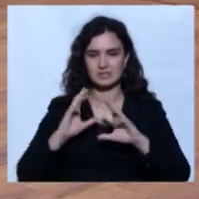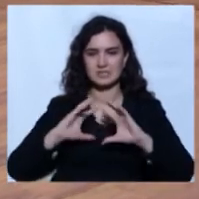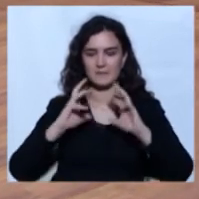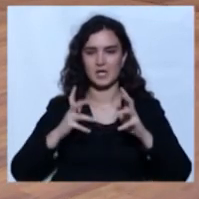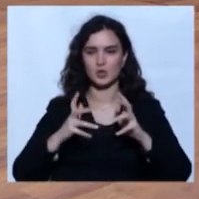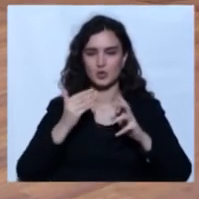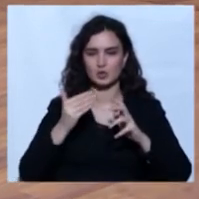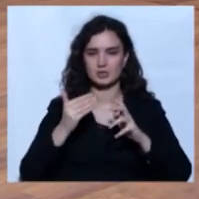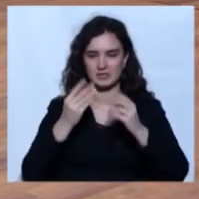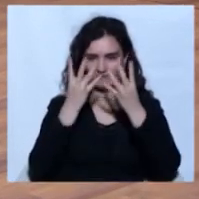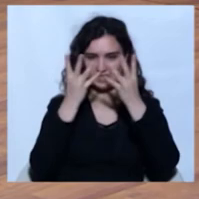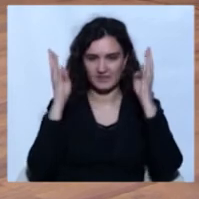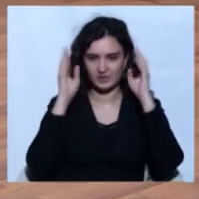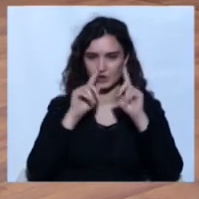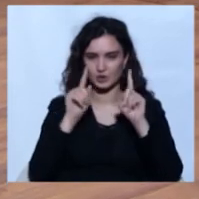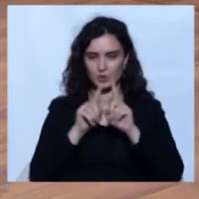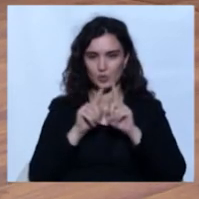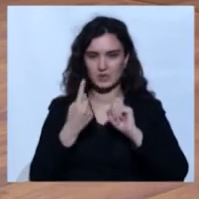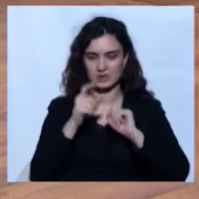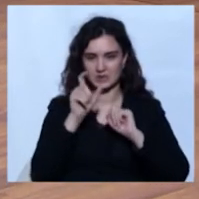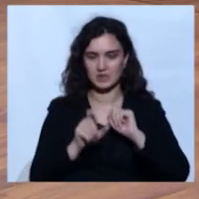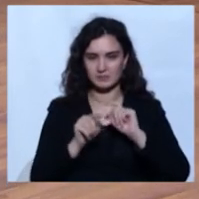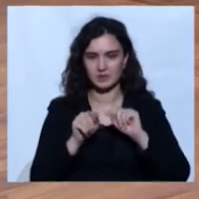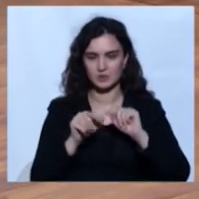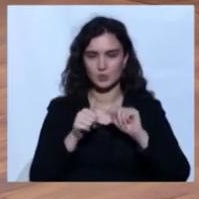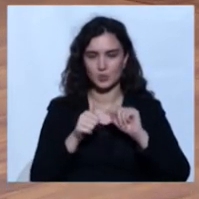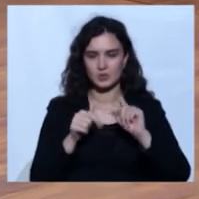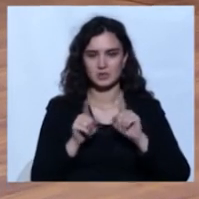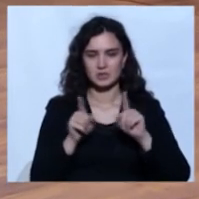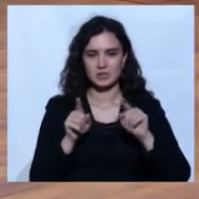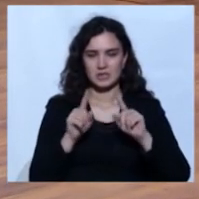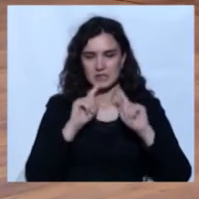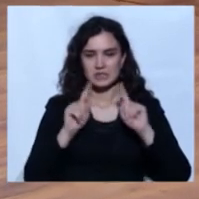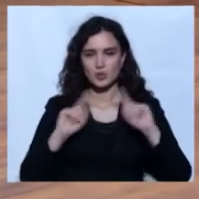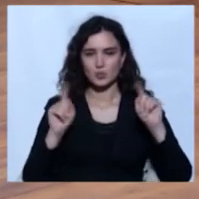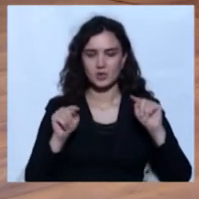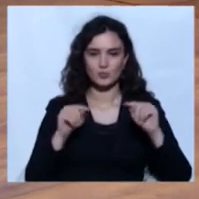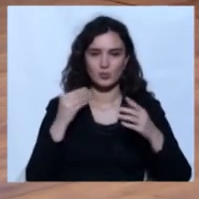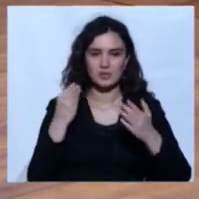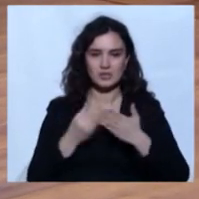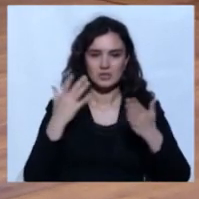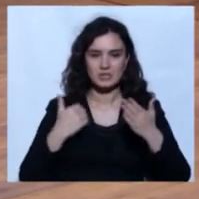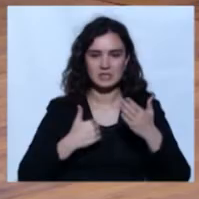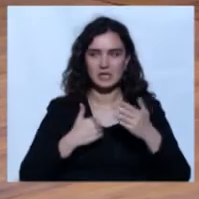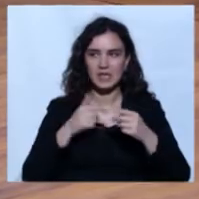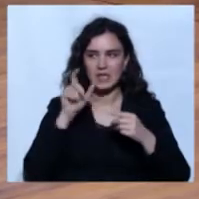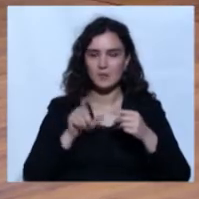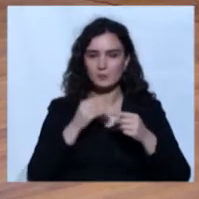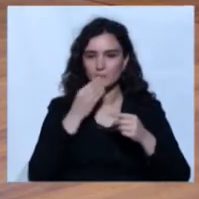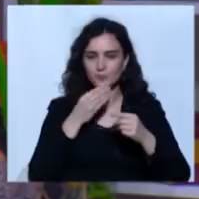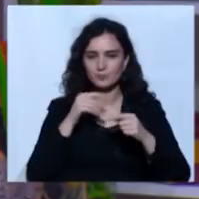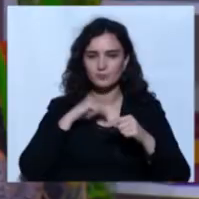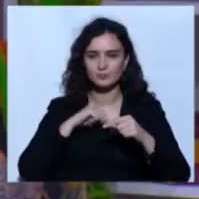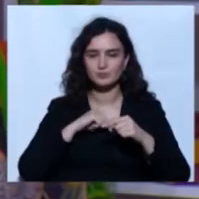სამყაროს გვირგვინი. ერთი ადამიანი, როგორც განსაკუთრებული ღირების მქონე ადამიანი,